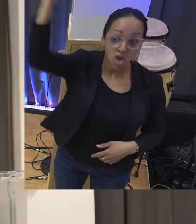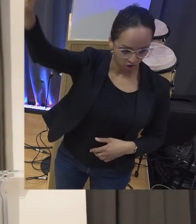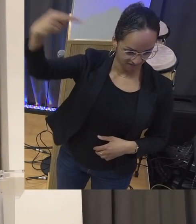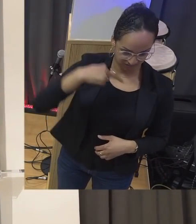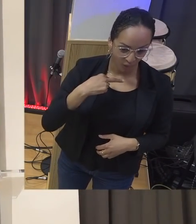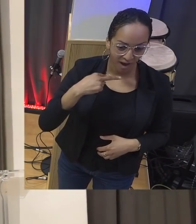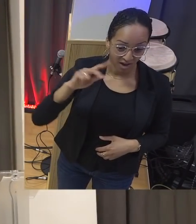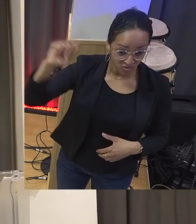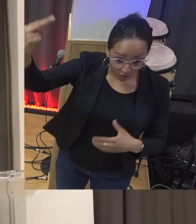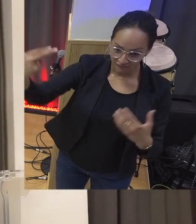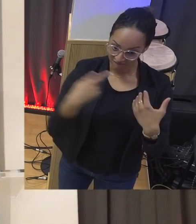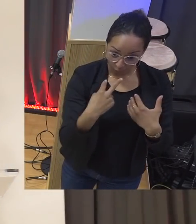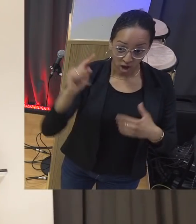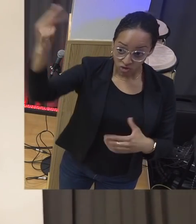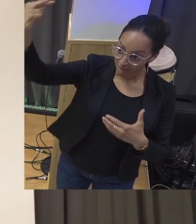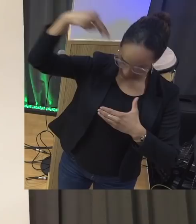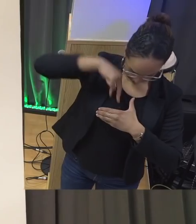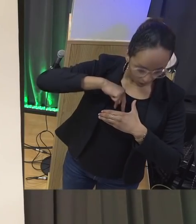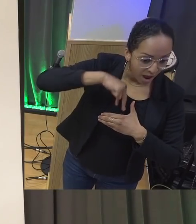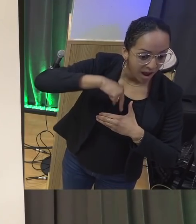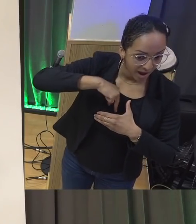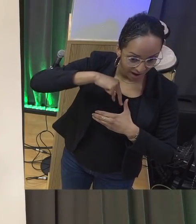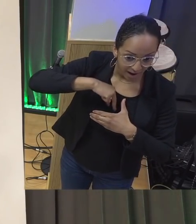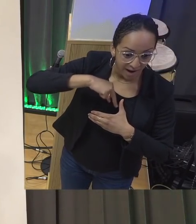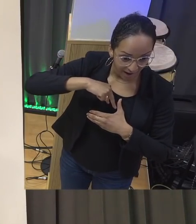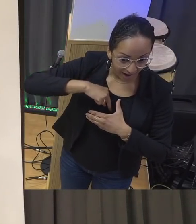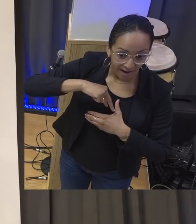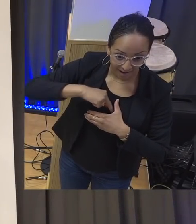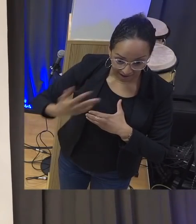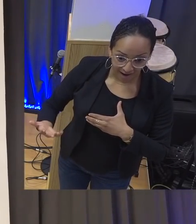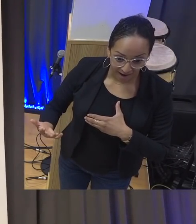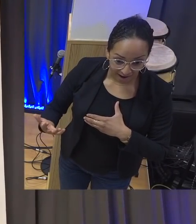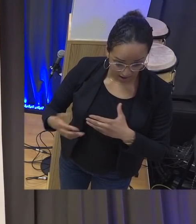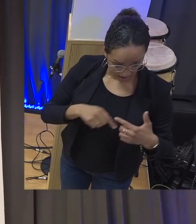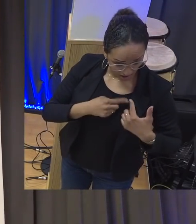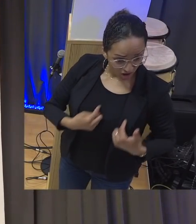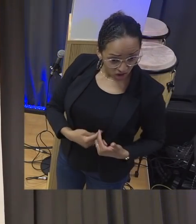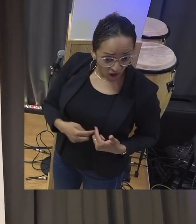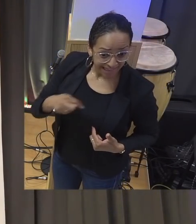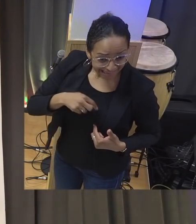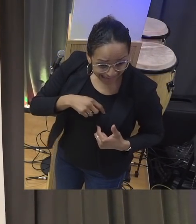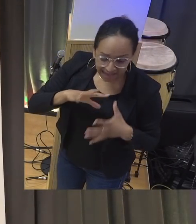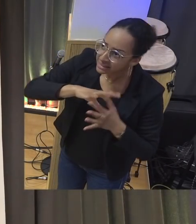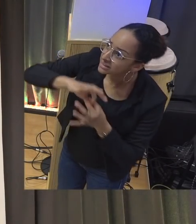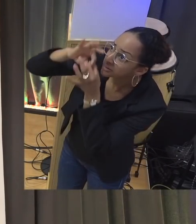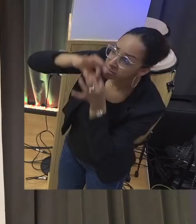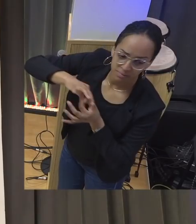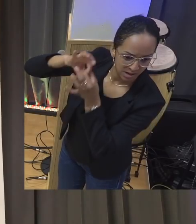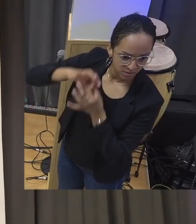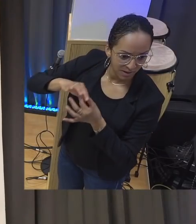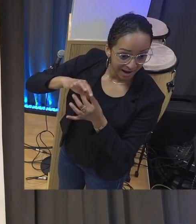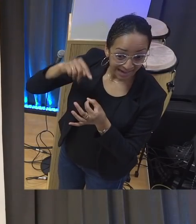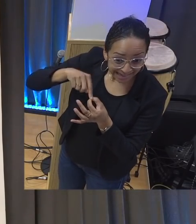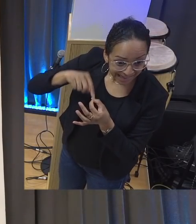Je peux tromper les hommes, mais je ne peux pas tromper Dieu. L'homme intérieur, tout comme le cœur, désigne la partie spirituelle, morale de l'homme. C'est le siège